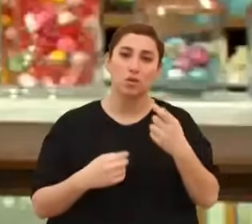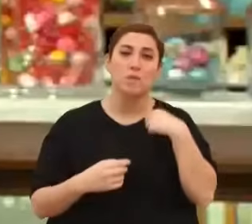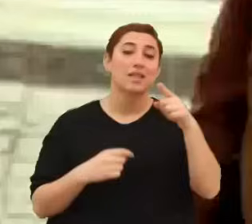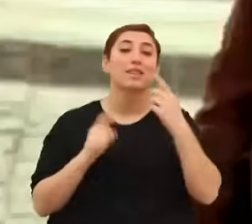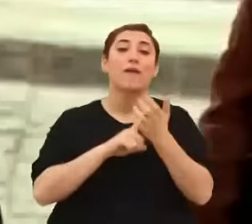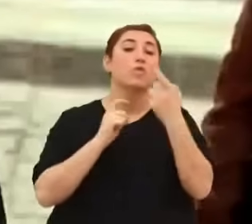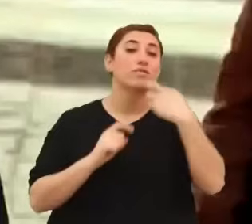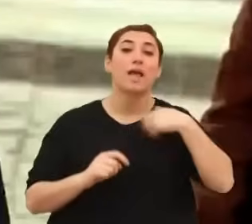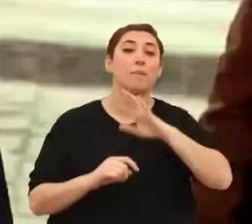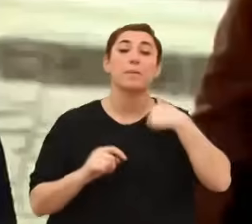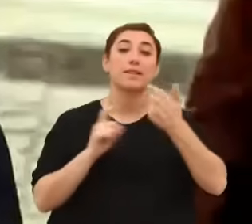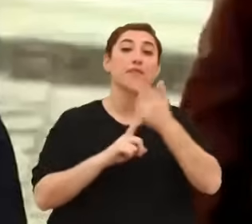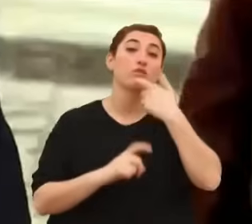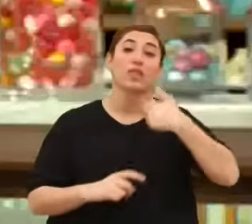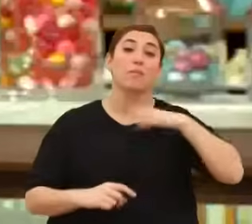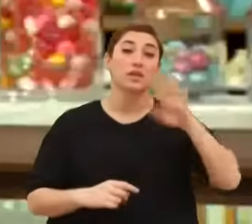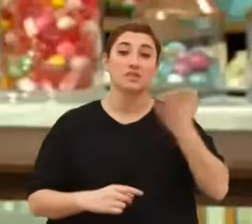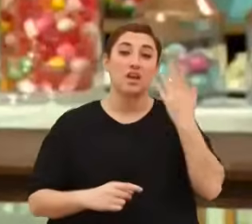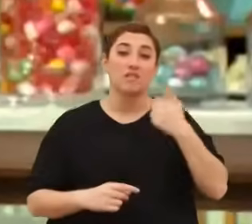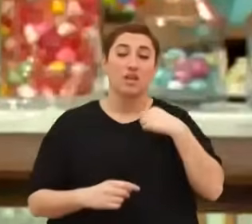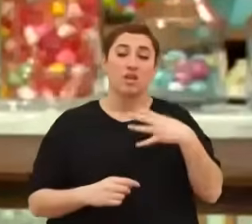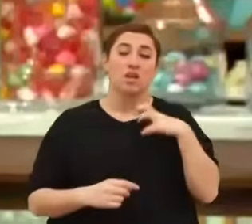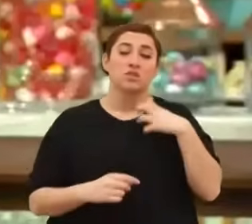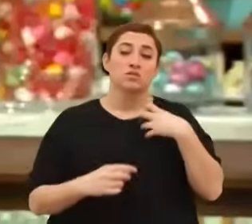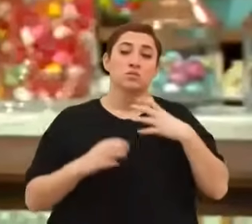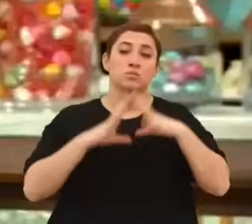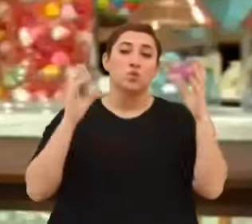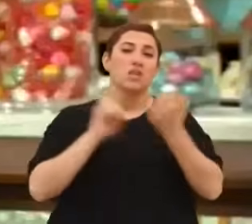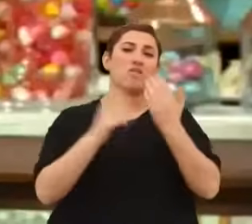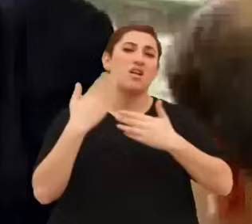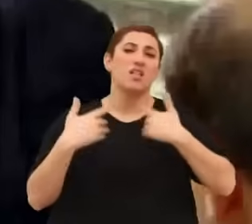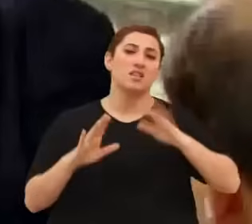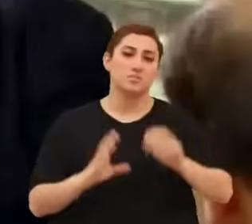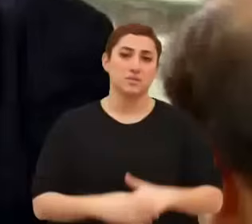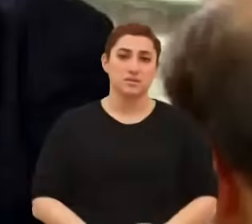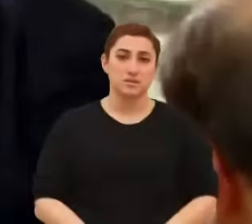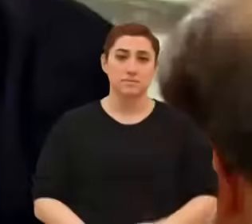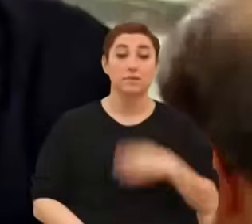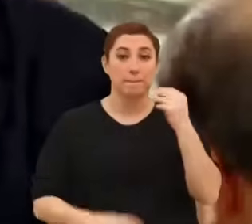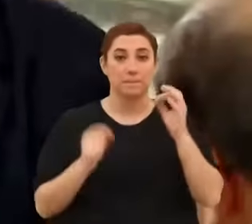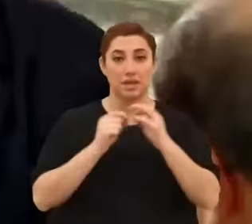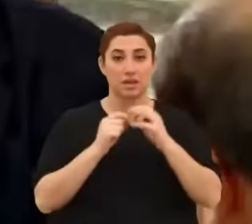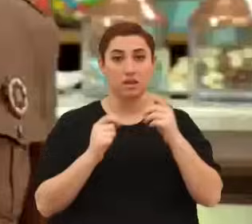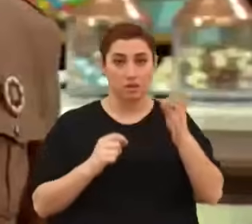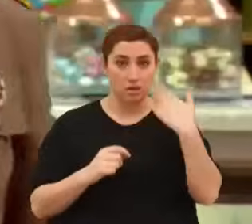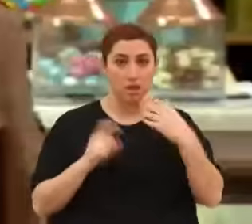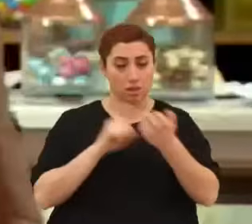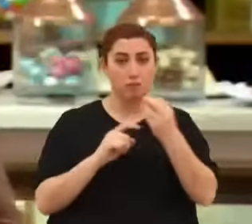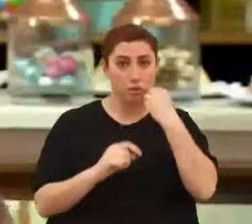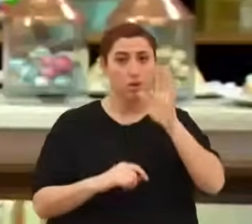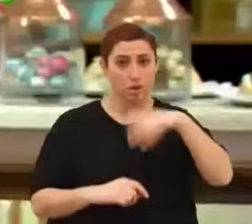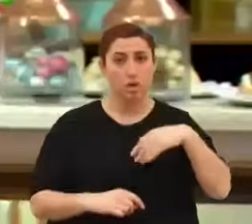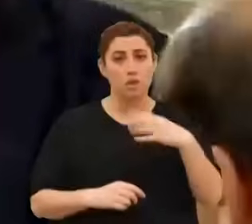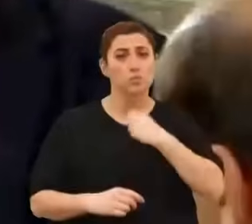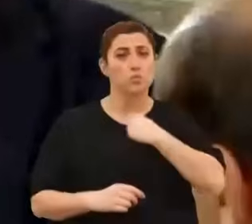tavuk demeyin. Bana tavuk demeyin. Zaten acım büyük. Tavuktan bahsetmeyin bana. Peki. Gel tavuk ye ya. Gel tavuk ye.